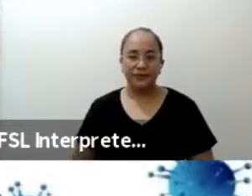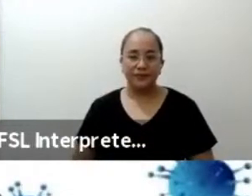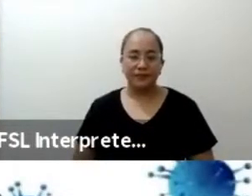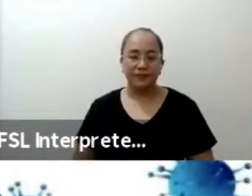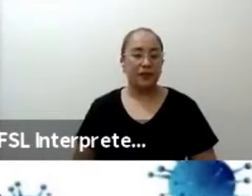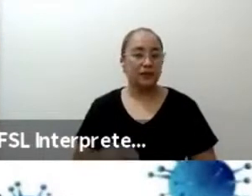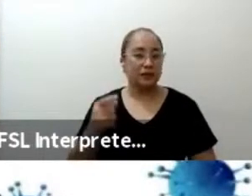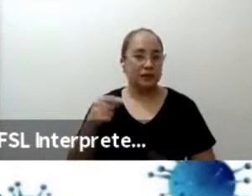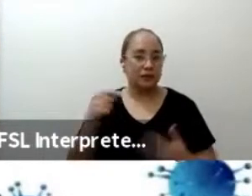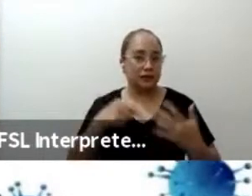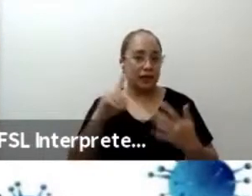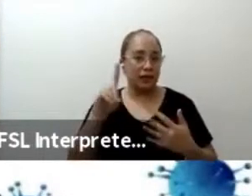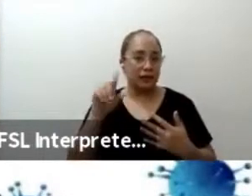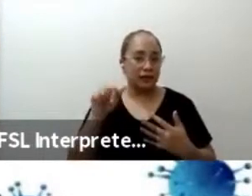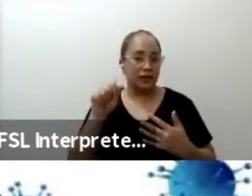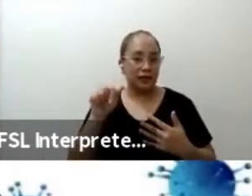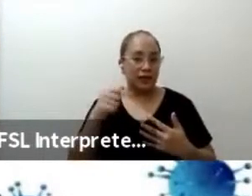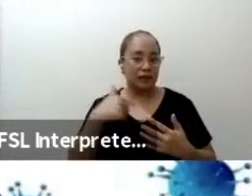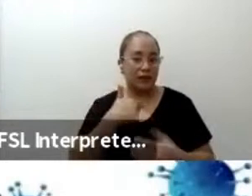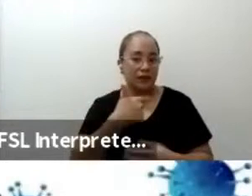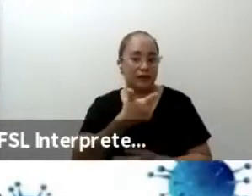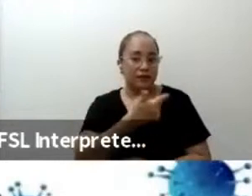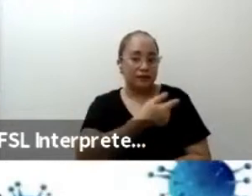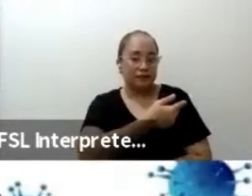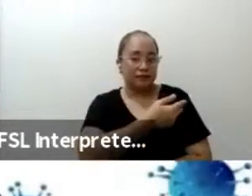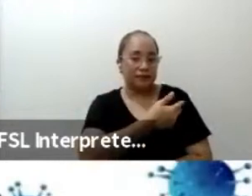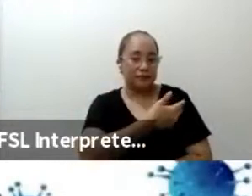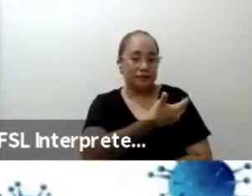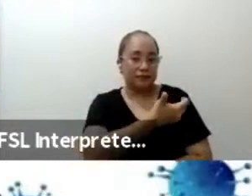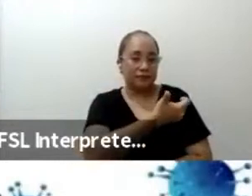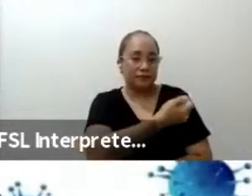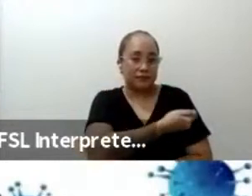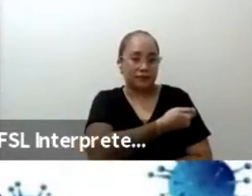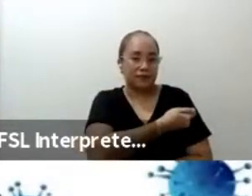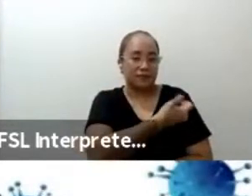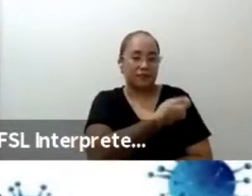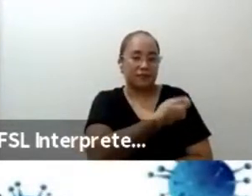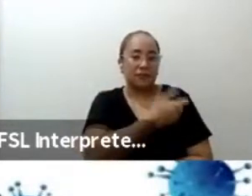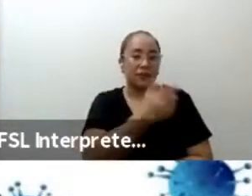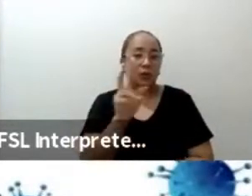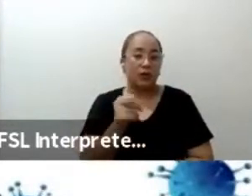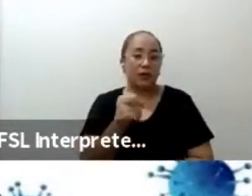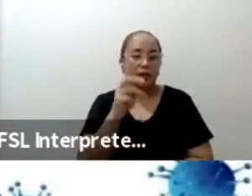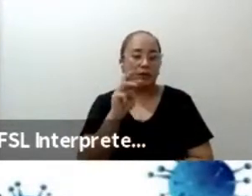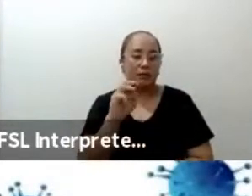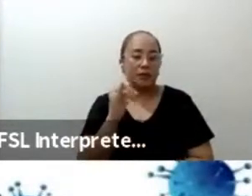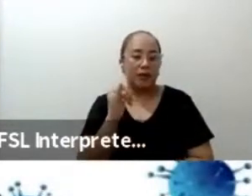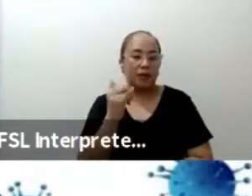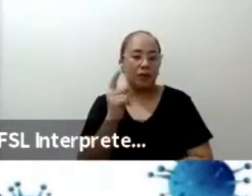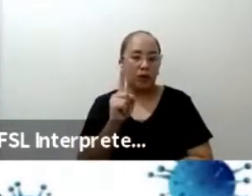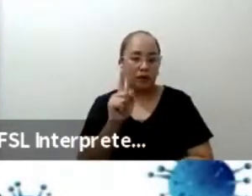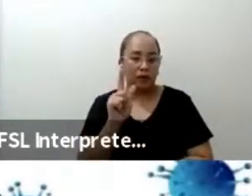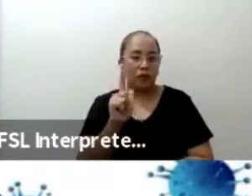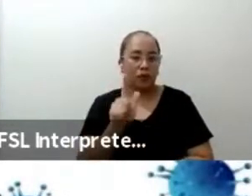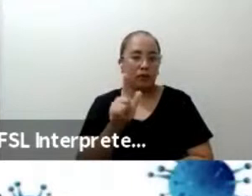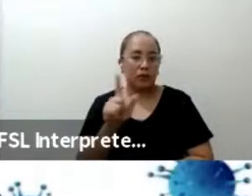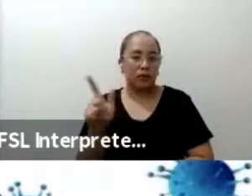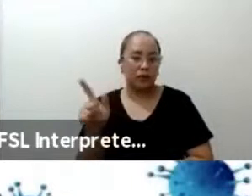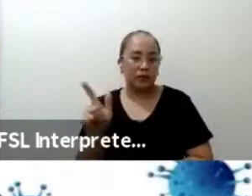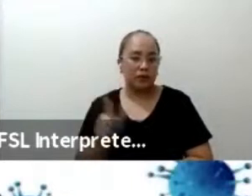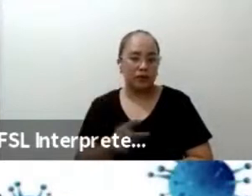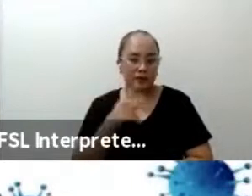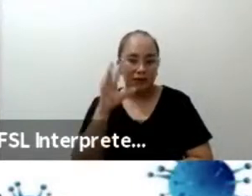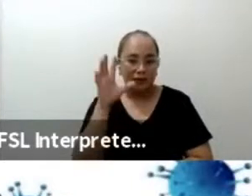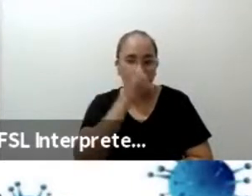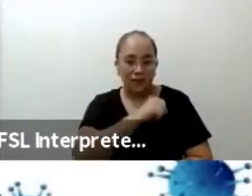Ito ang datos ng bakuna as of May 1, 2021. Wala yung